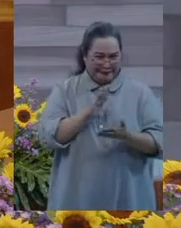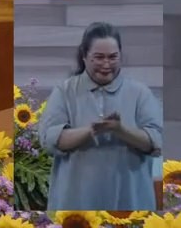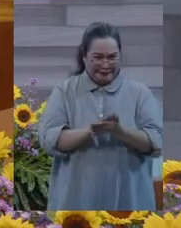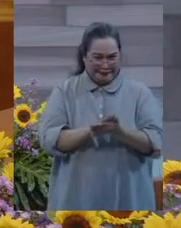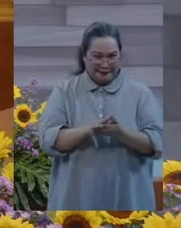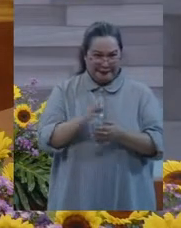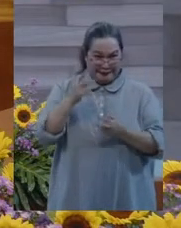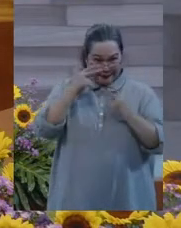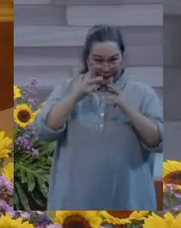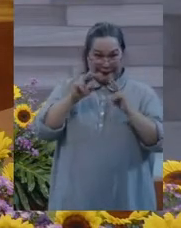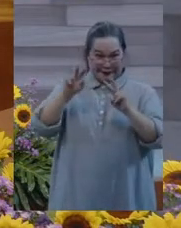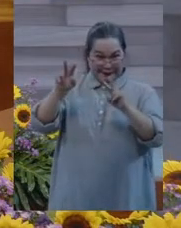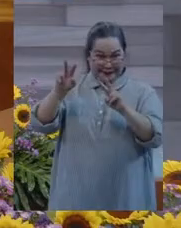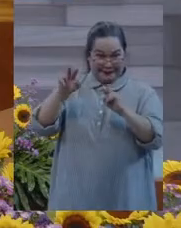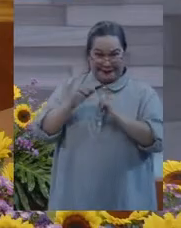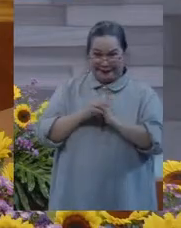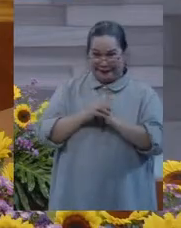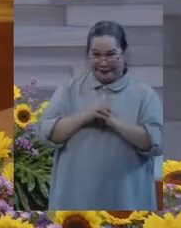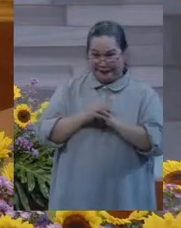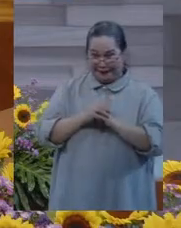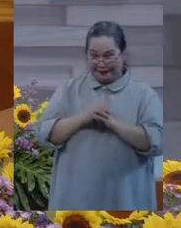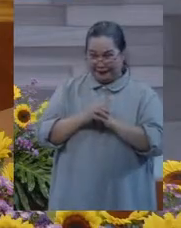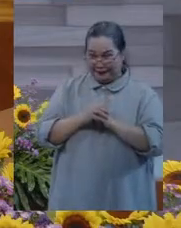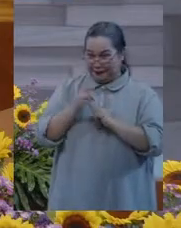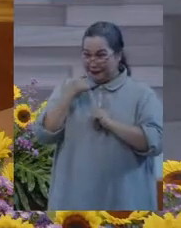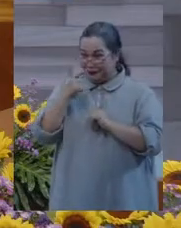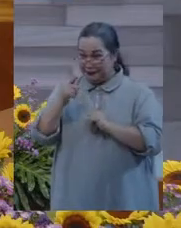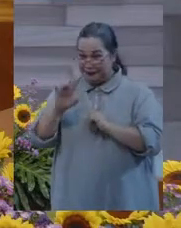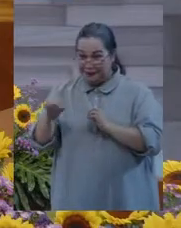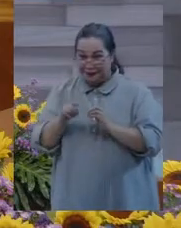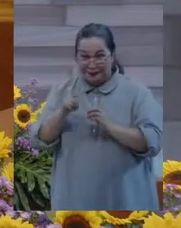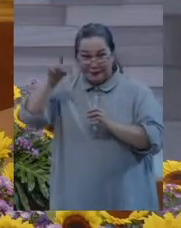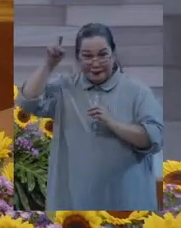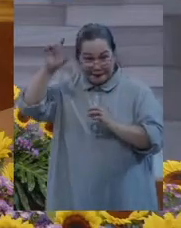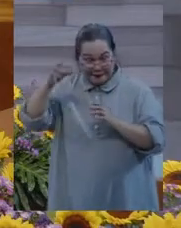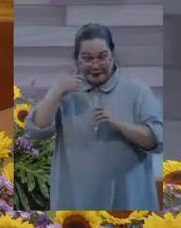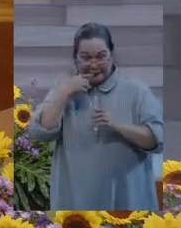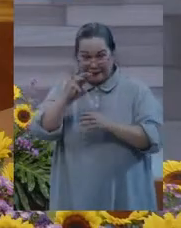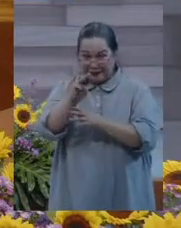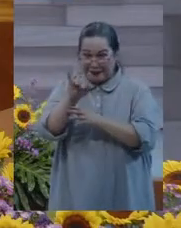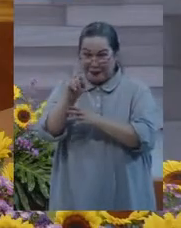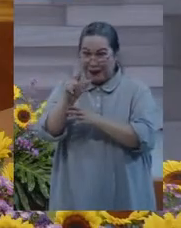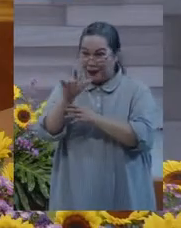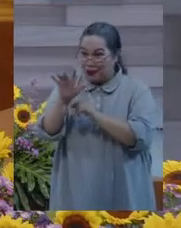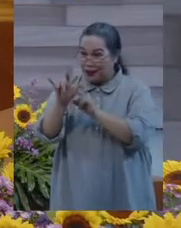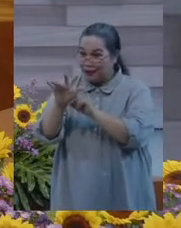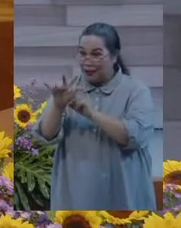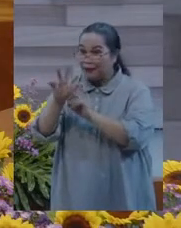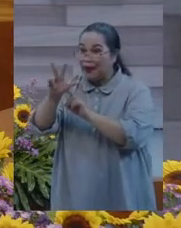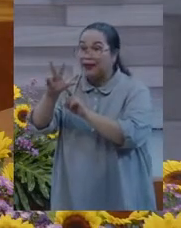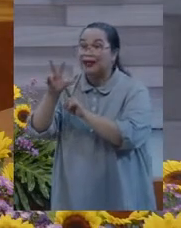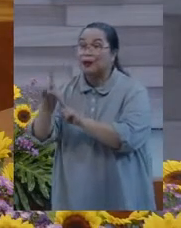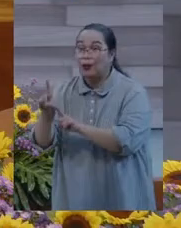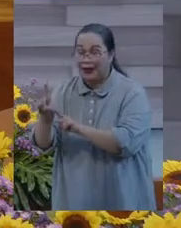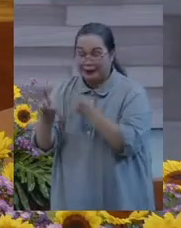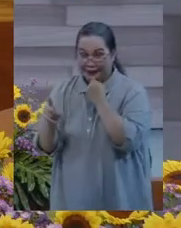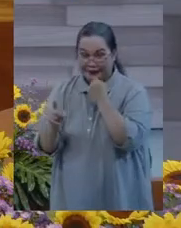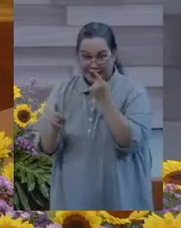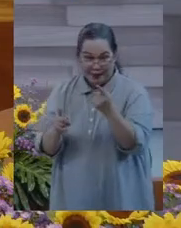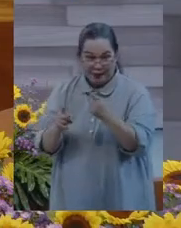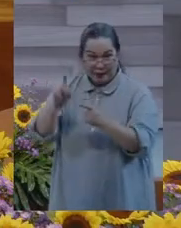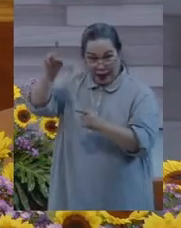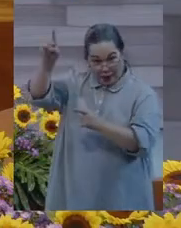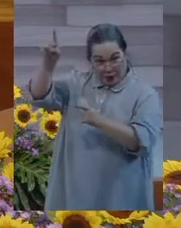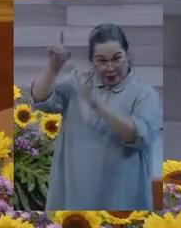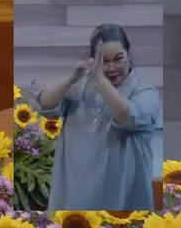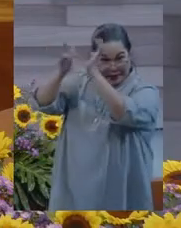Behold, sabi niya, sinabi rin yun ng ating Panginoon sa Matthew 25:31. When the Son of